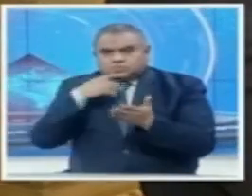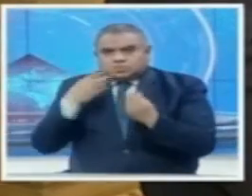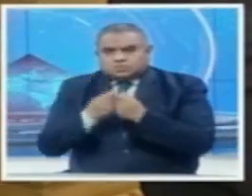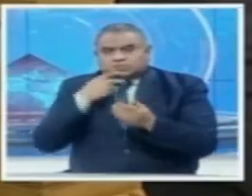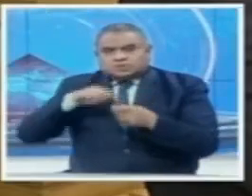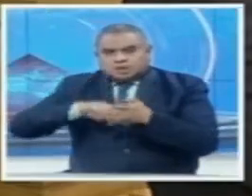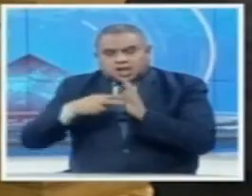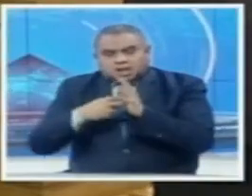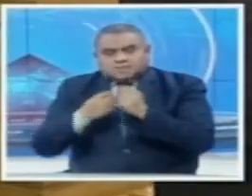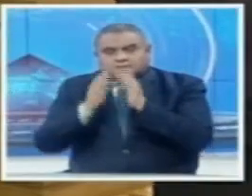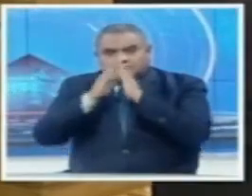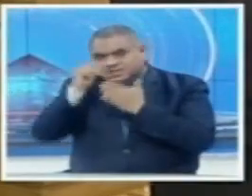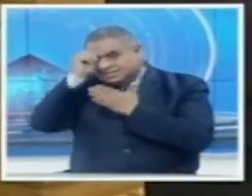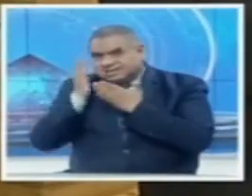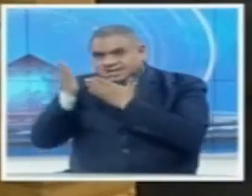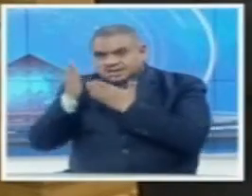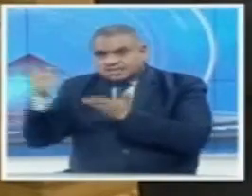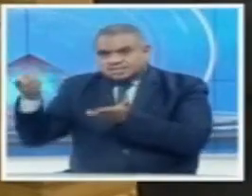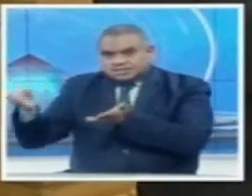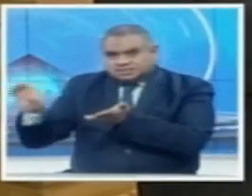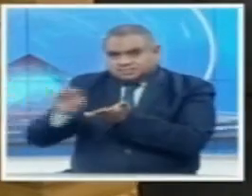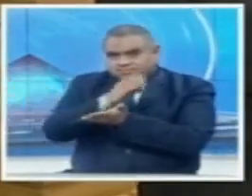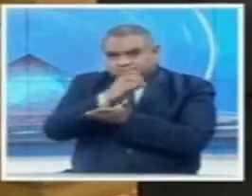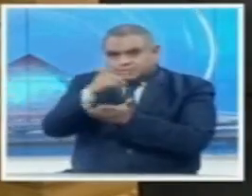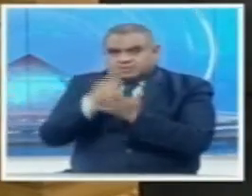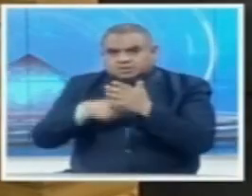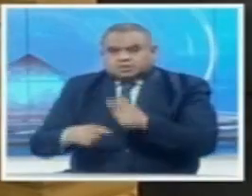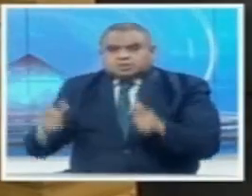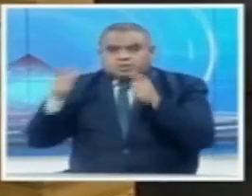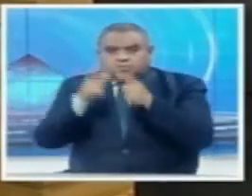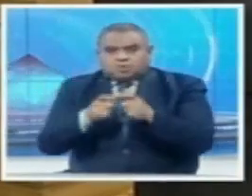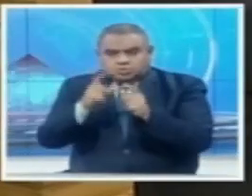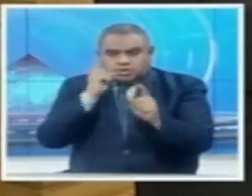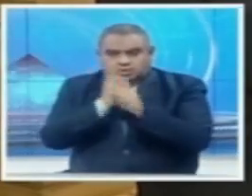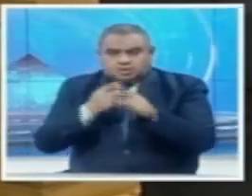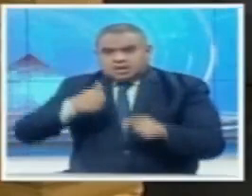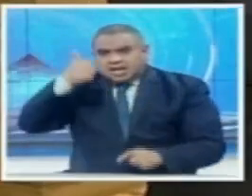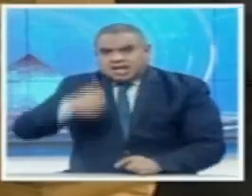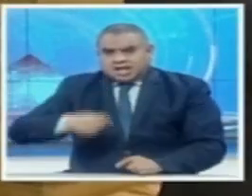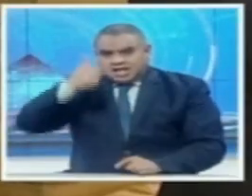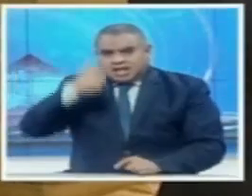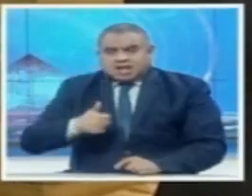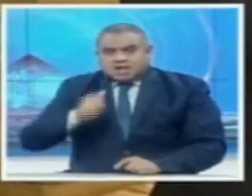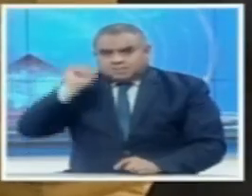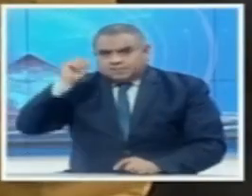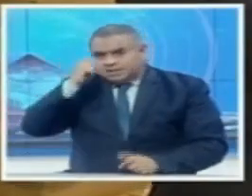الجانبين المصري النهارده وكنا بنتكلم مع رجال الاعمال همم